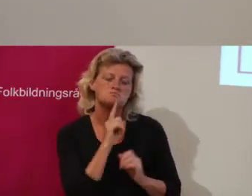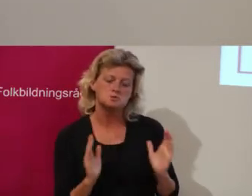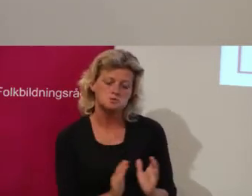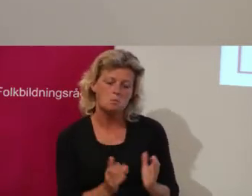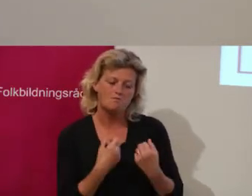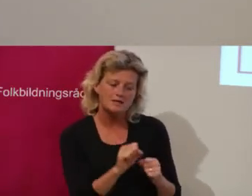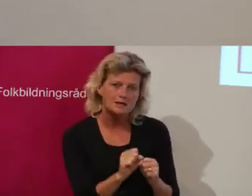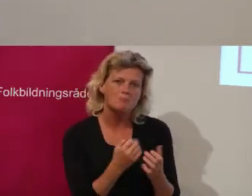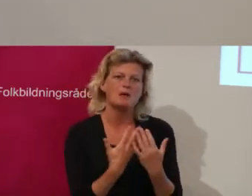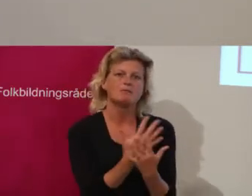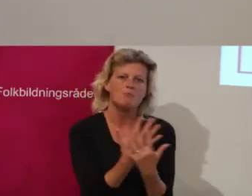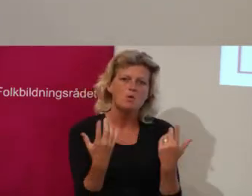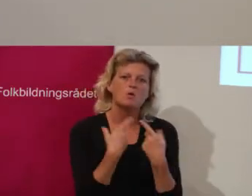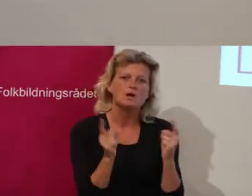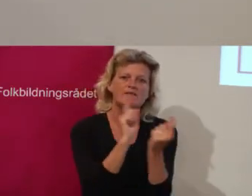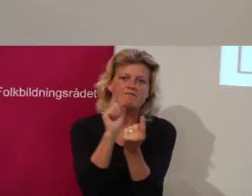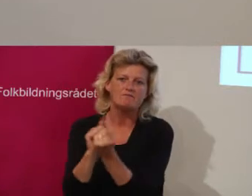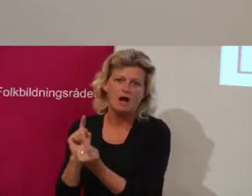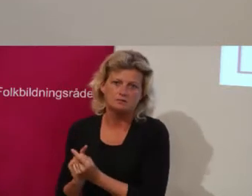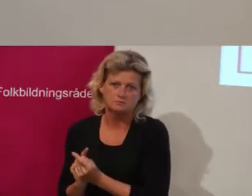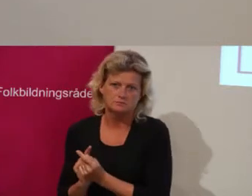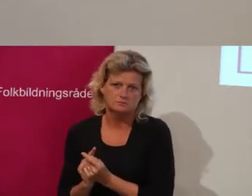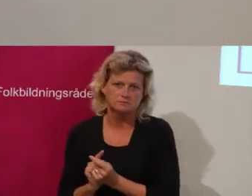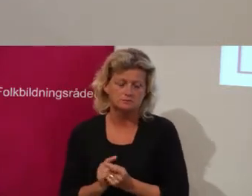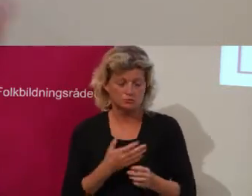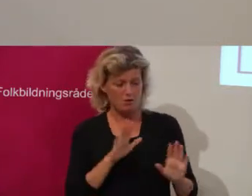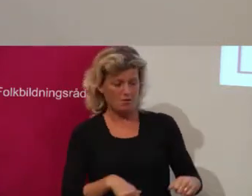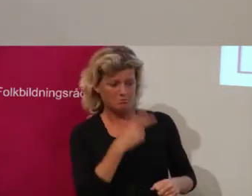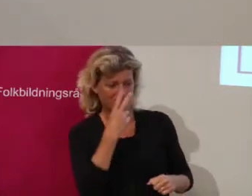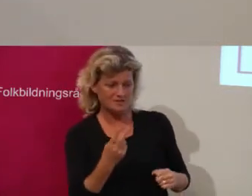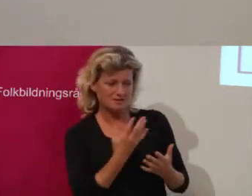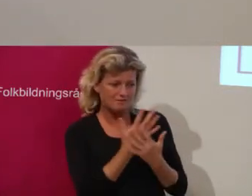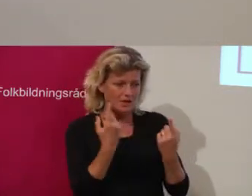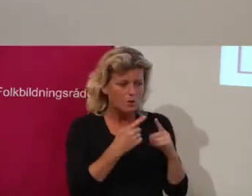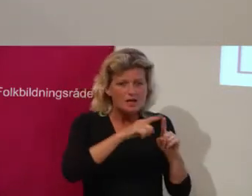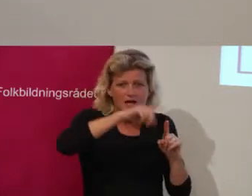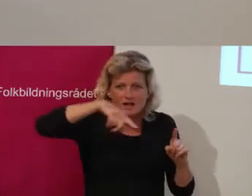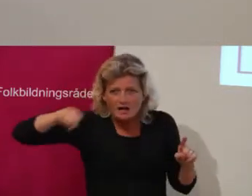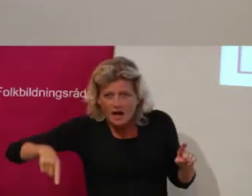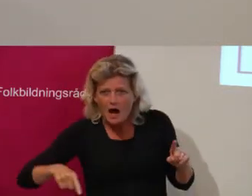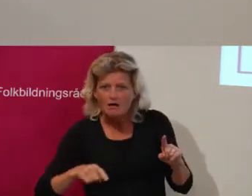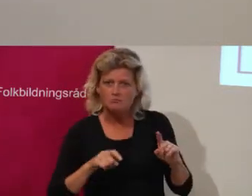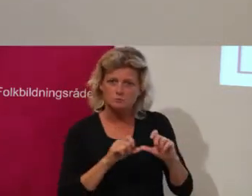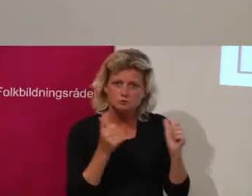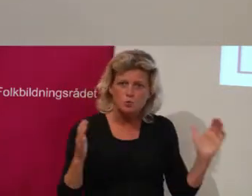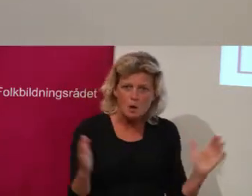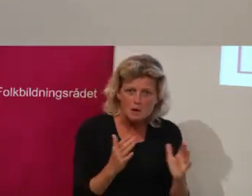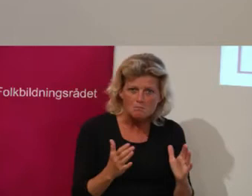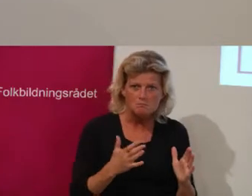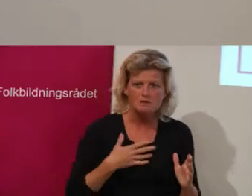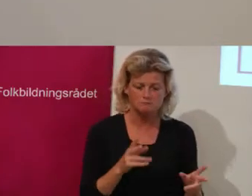många sammankomster. Så efter att ha visat en massa diagram på stora volymer, så ska jag bara citera en av